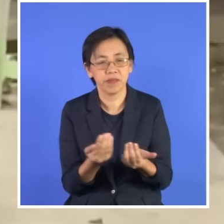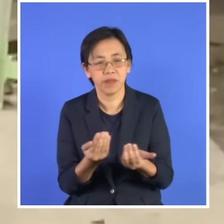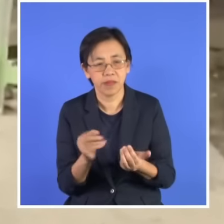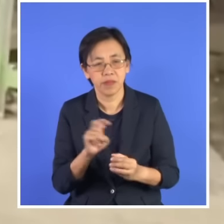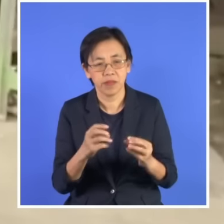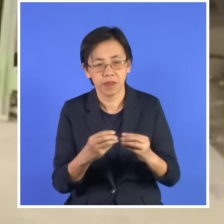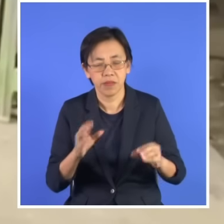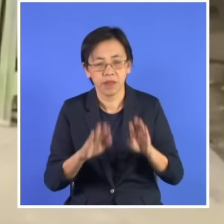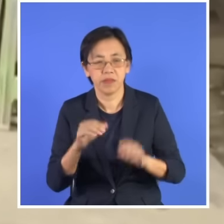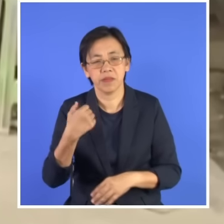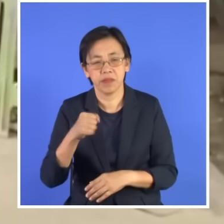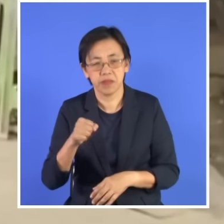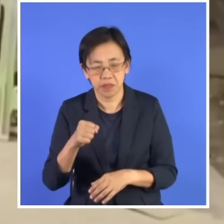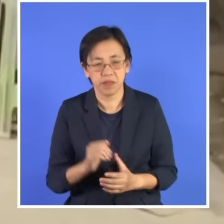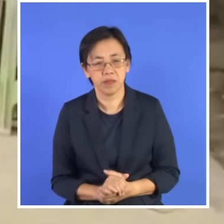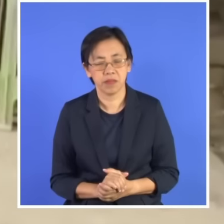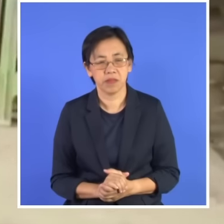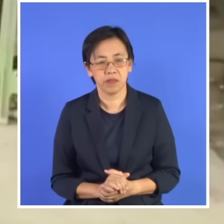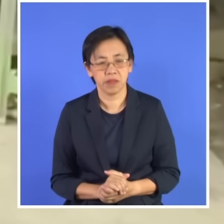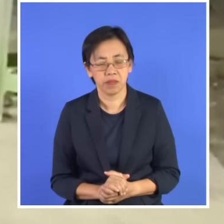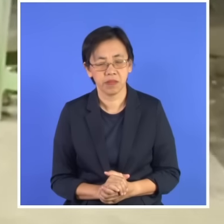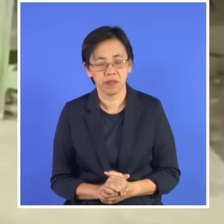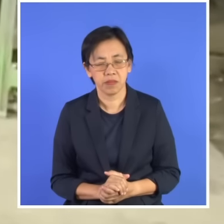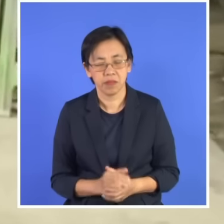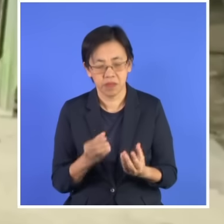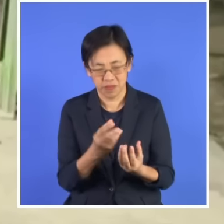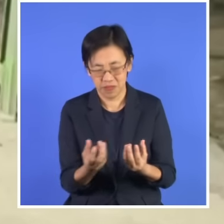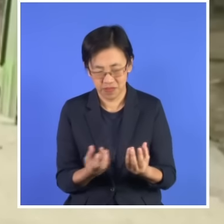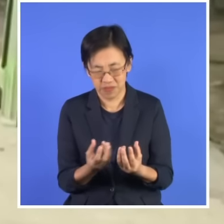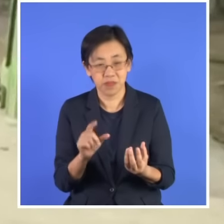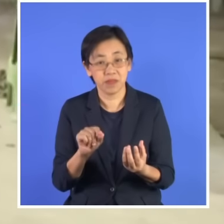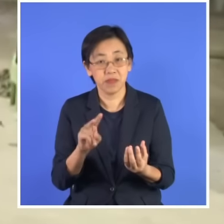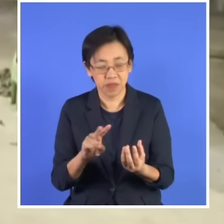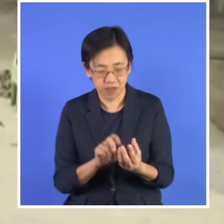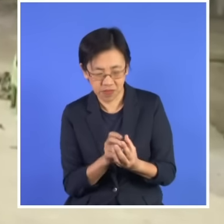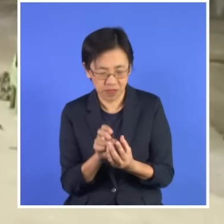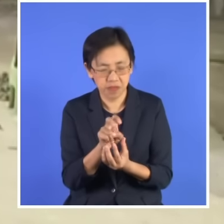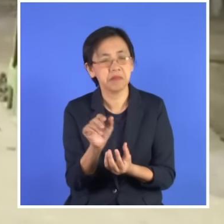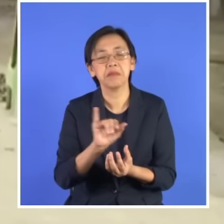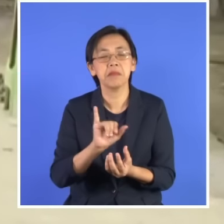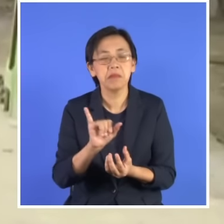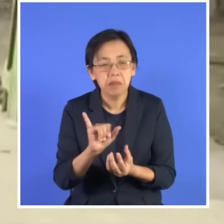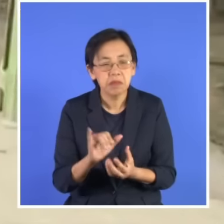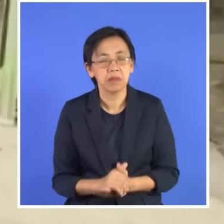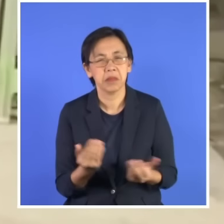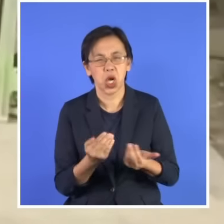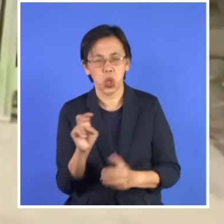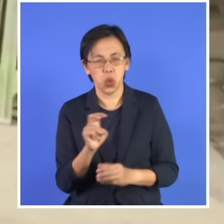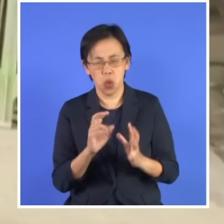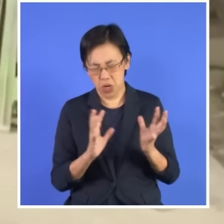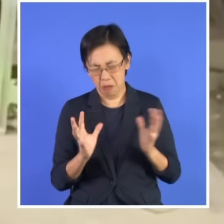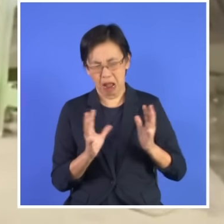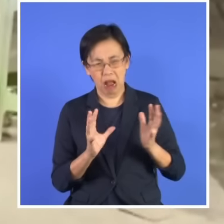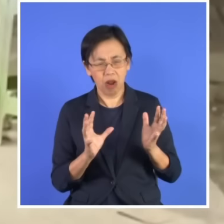10ตัวนะยั้วเยเลยแล้วก็ไข่ยังที่ไม่ได้ฟักอีก 22ฟองอู้ยดูสินี่แหละครับเป็นลูกงูมาเต็มเลยนี่นะฮะ